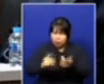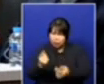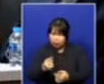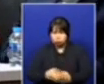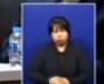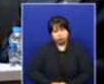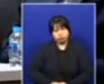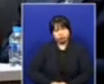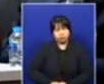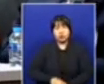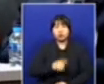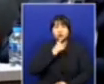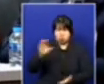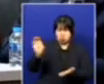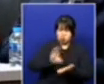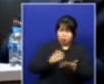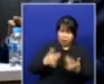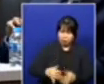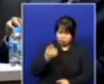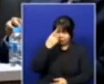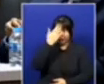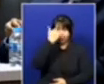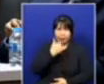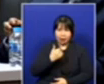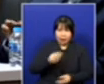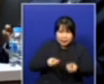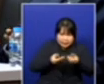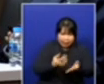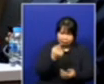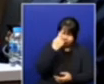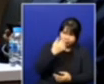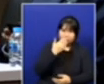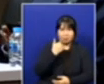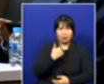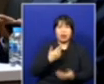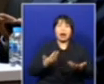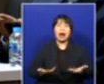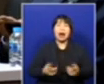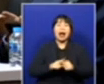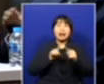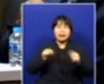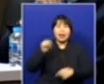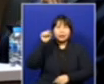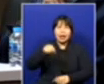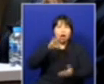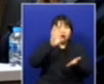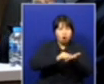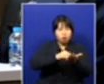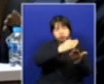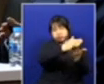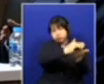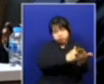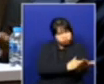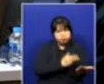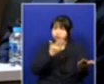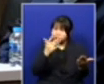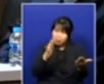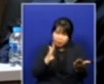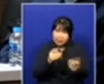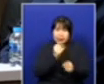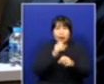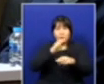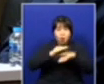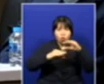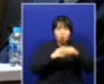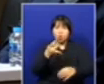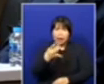รายุพอจะลงทุนก็ด่าพอจะแจกก็ด่าอีกก็ท่านไม่ได้ทำรายละเอียดให้ดูเลยว่าท่านจะลงทุนแบบไหนเอาแต่